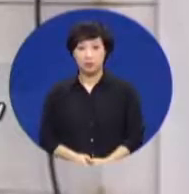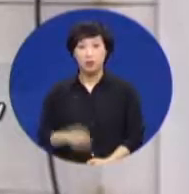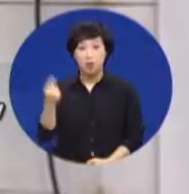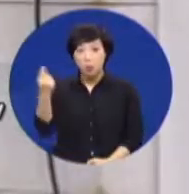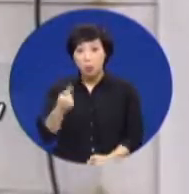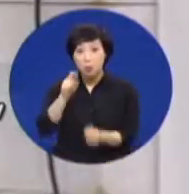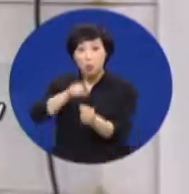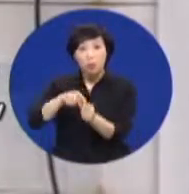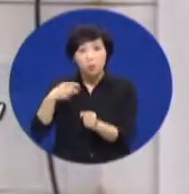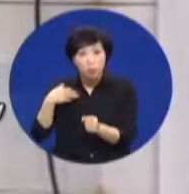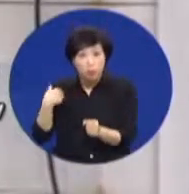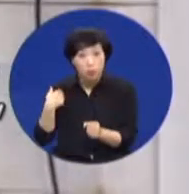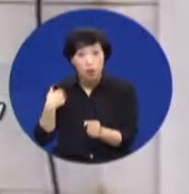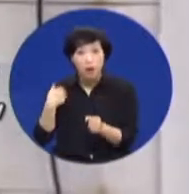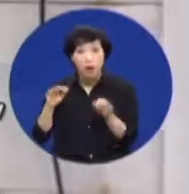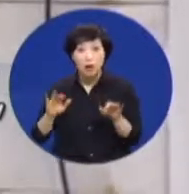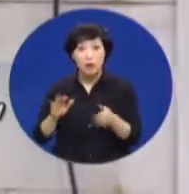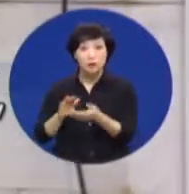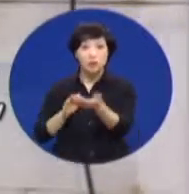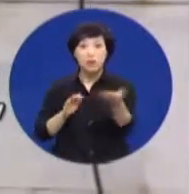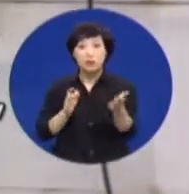모르니 그분이